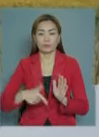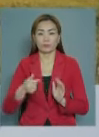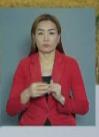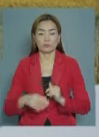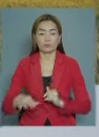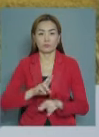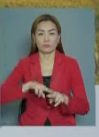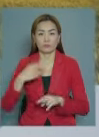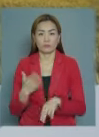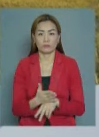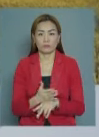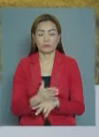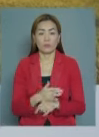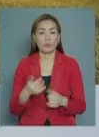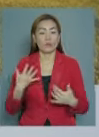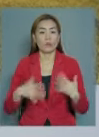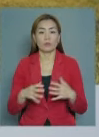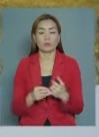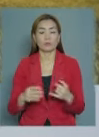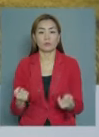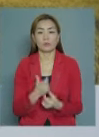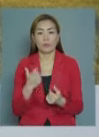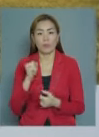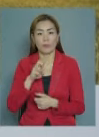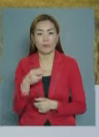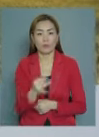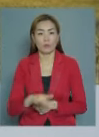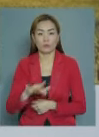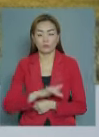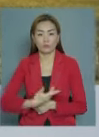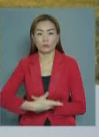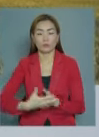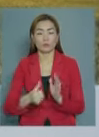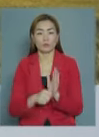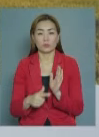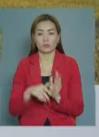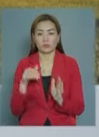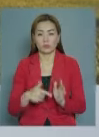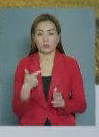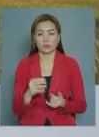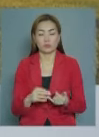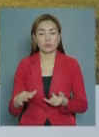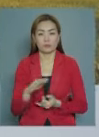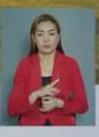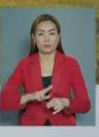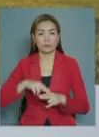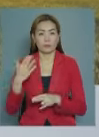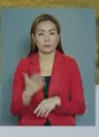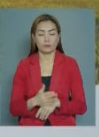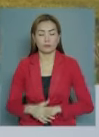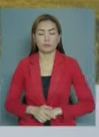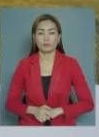жер қайтарылды. Ал ең аз жер қайтарылған аймақ Абай облысы. Мұнда небәрі 67 мың гектар жер мемлекет